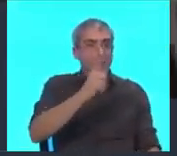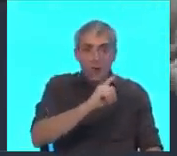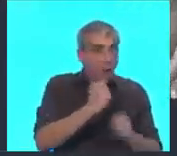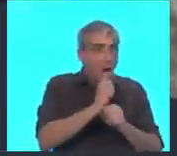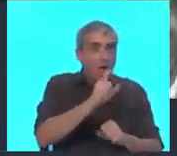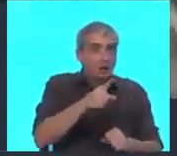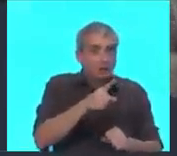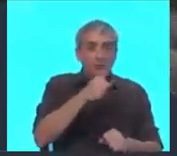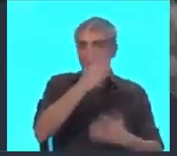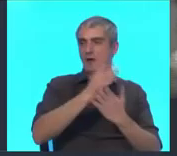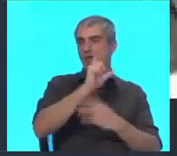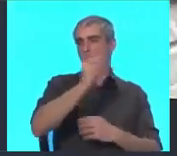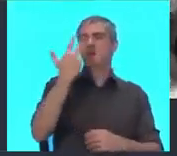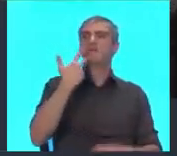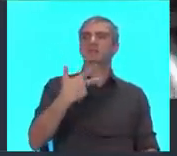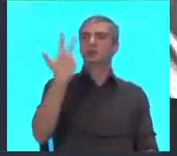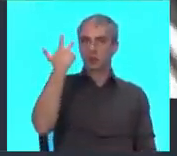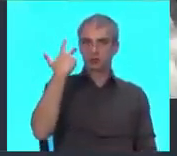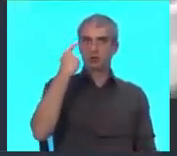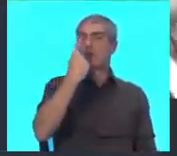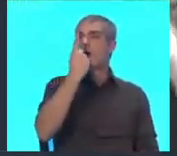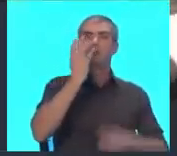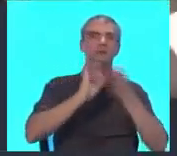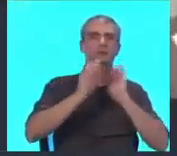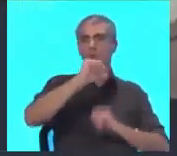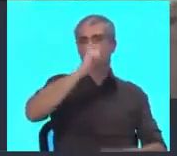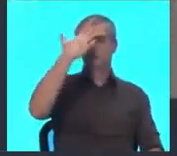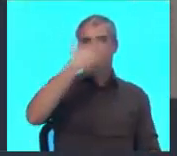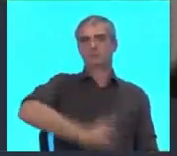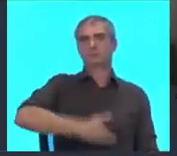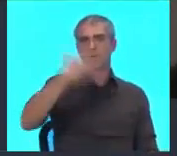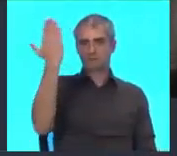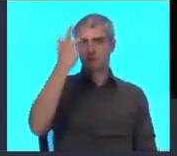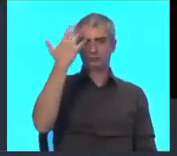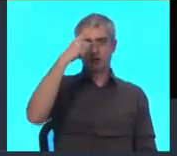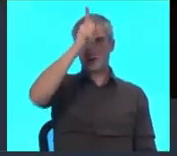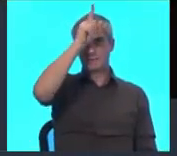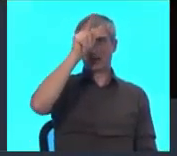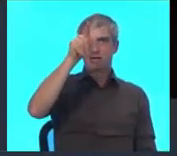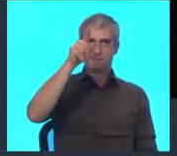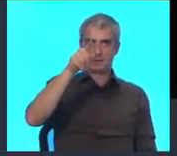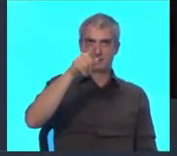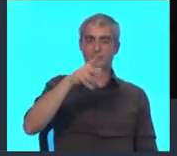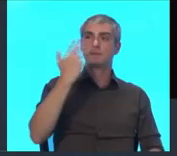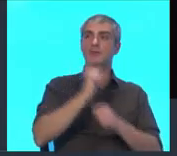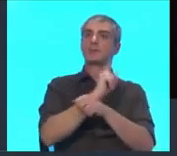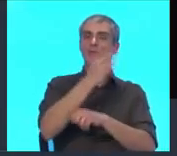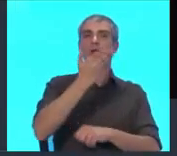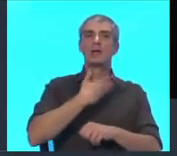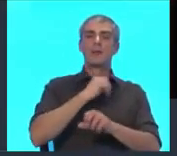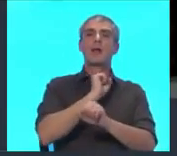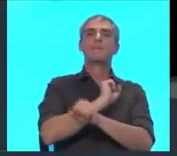גרונינג הורשע כבר לפני 3 שנים באחד המשפטים המפורסמים ביותר שידעה גרמניה. בזמנו נגזר עליו מאסר